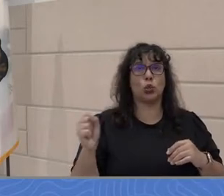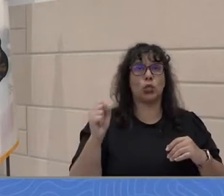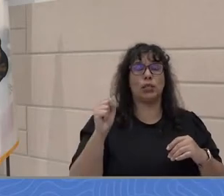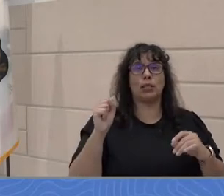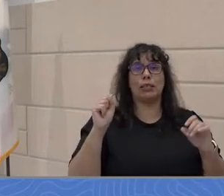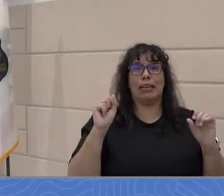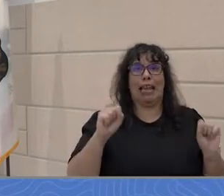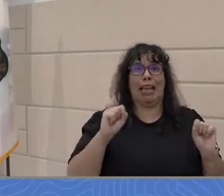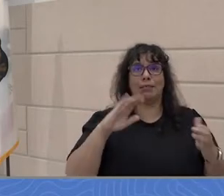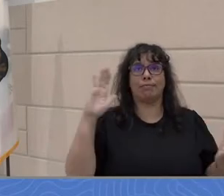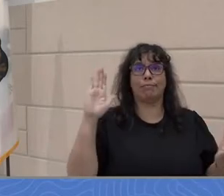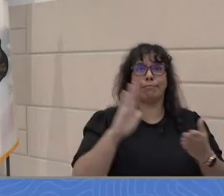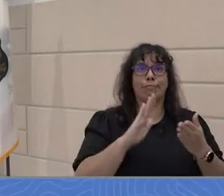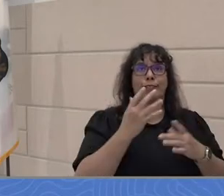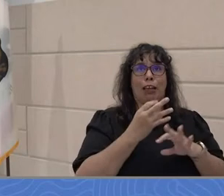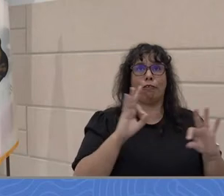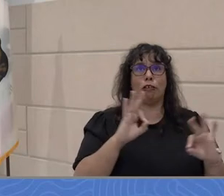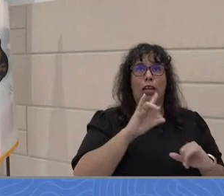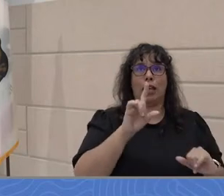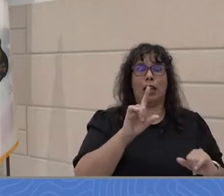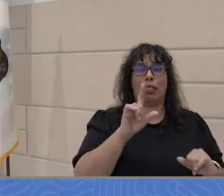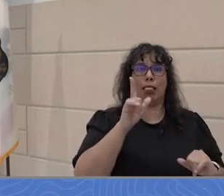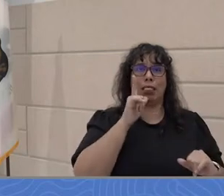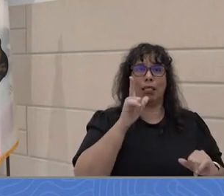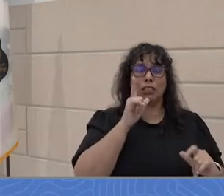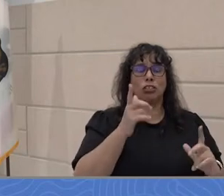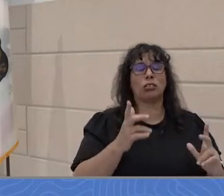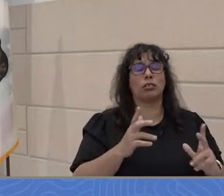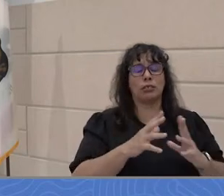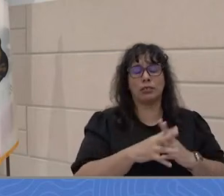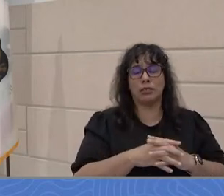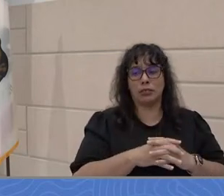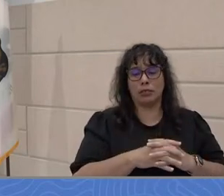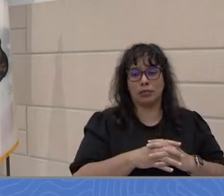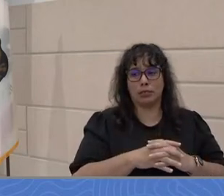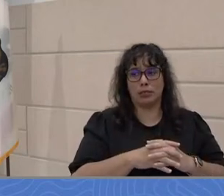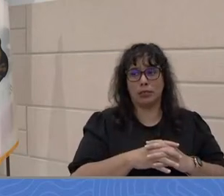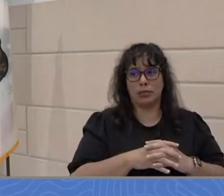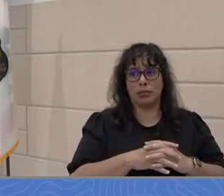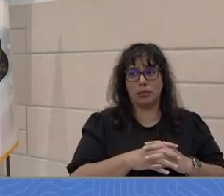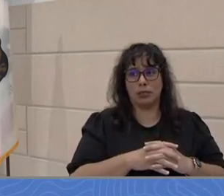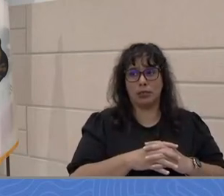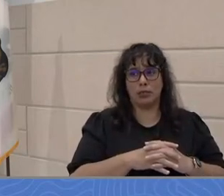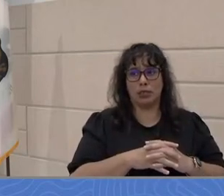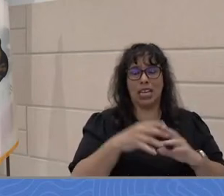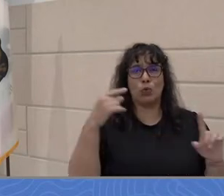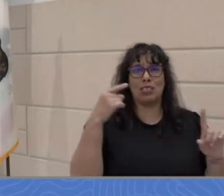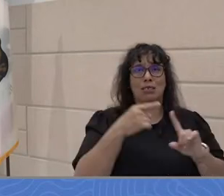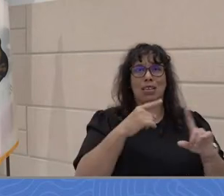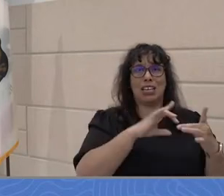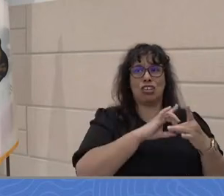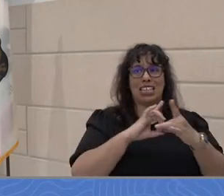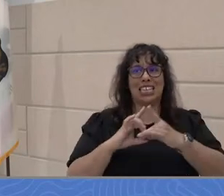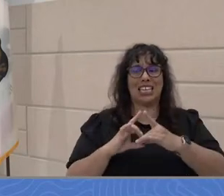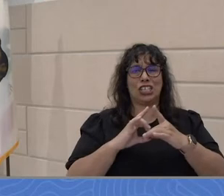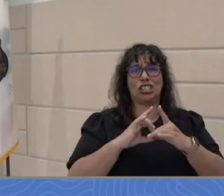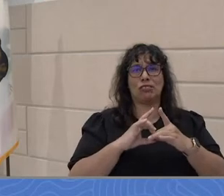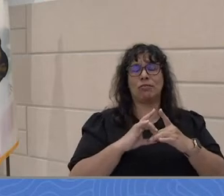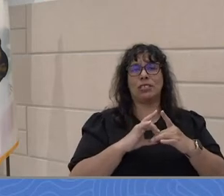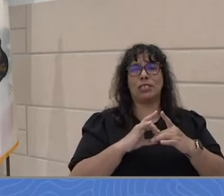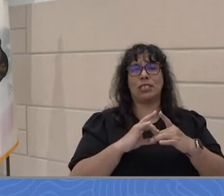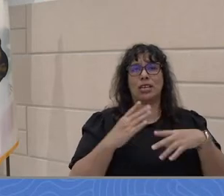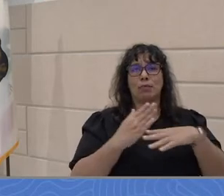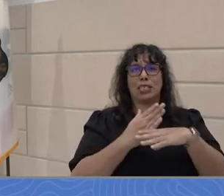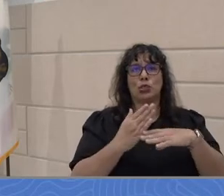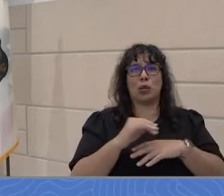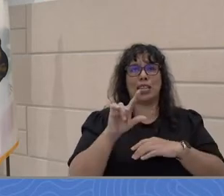យើងដឹងហើយគឺថាមានសិស្សគ្នាដែលភាពក្រីក្រច្រើនហ្នឹងគឺគ្នាត្រូវការពឹងពាក់ទៅលើគ្រូប